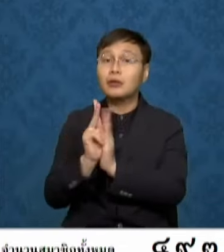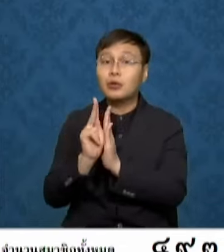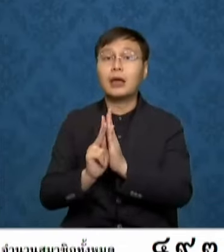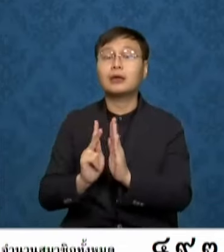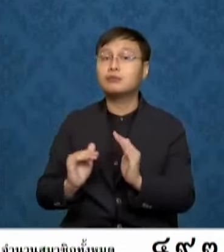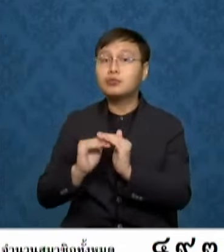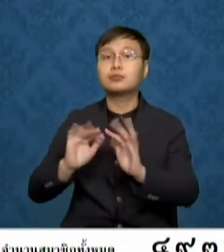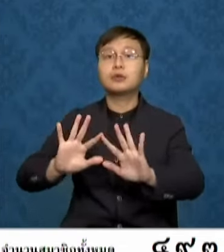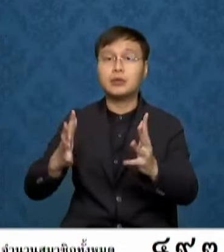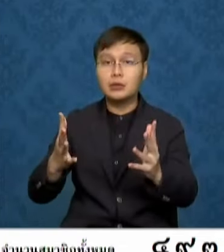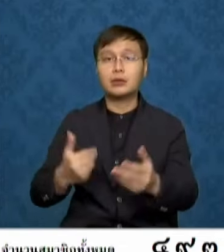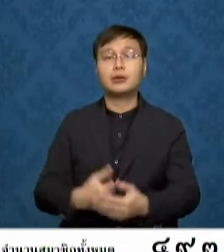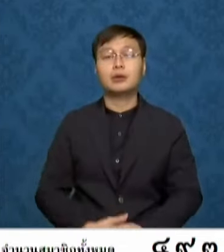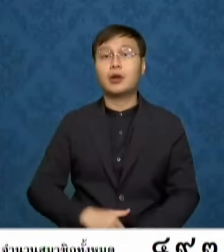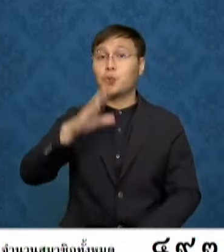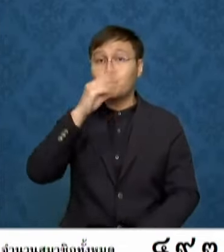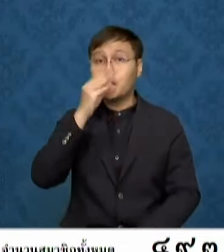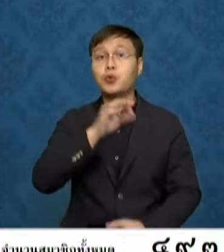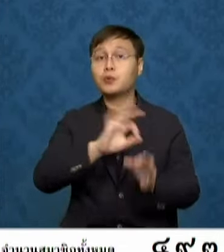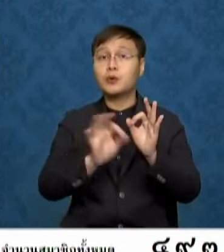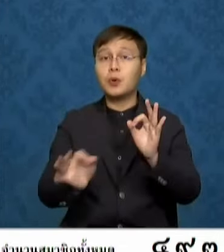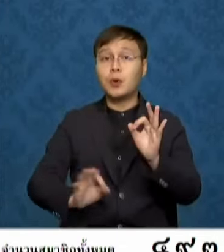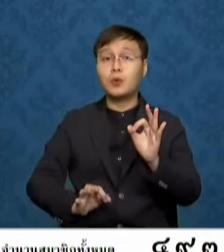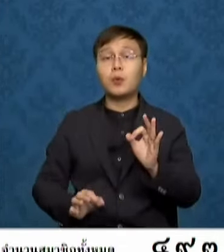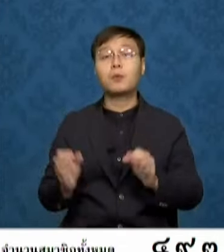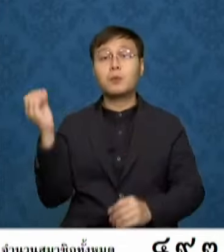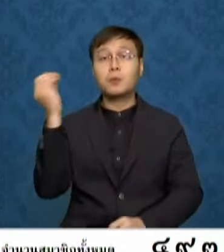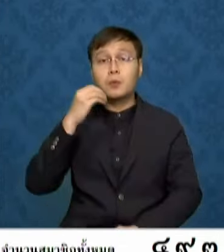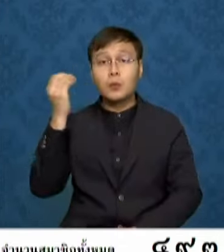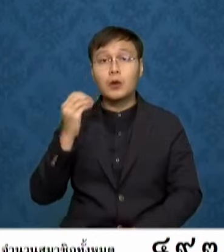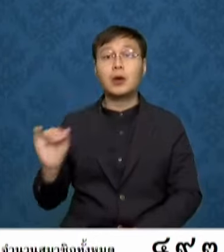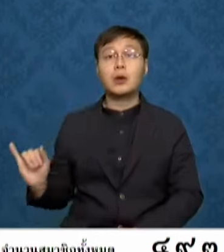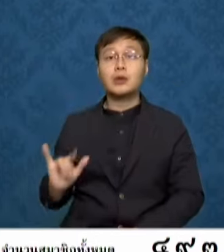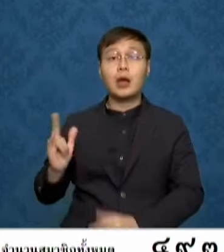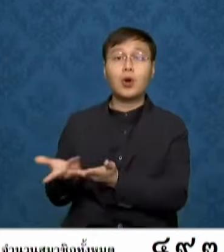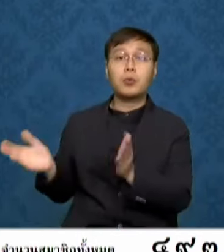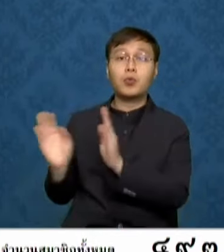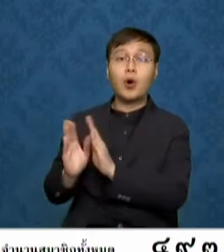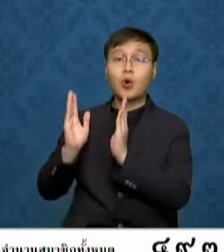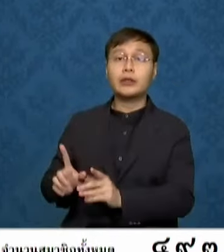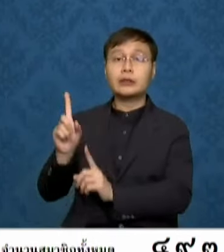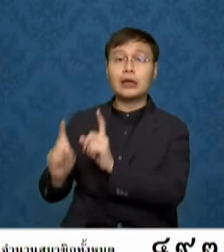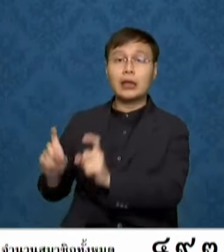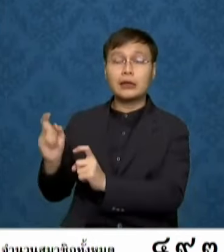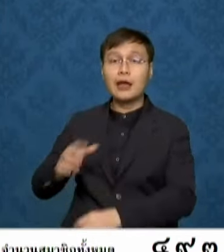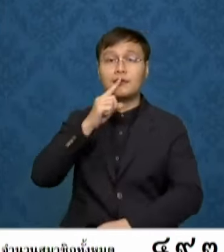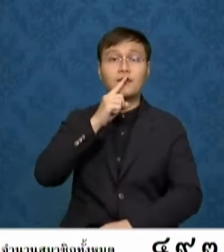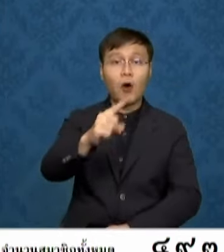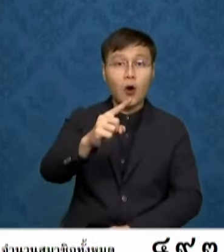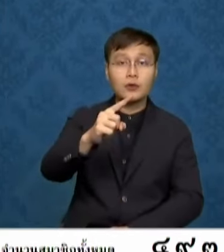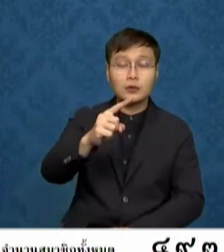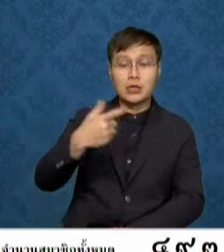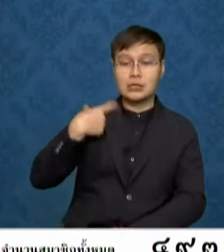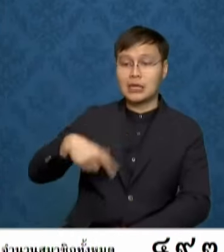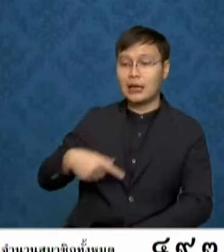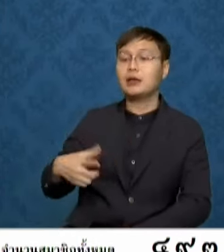เขียนอยู่และก็ยังพูดถึงเรื่องนี้อยู่หลังจากที่ญาติผู้สูญเสียนะครับร่วมกันฟ้องและศาลก็รับฟ้องมีการ